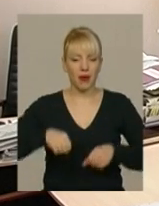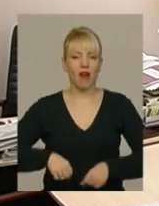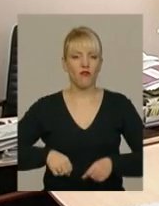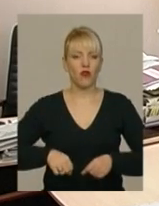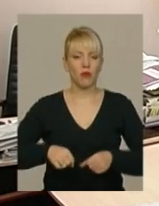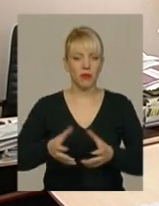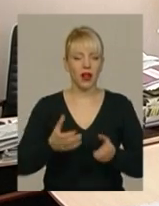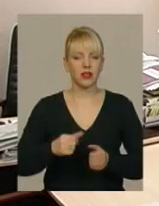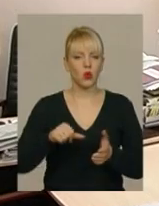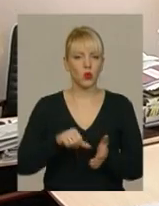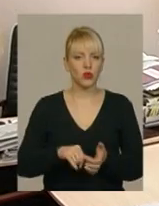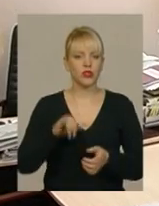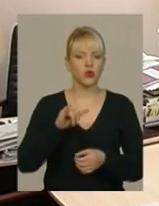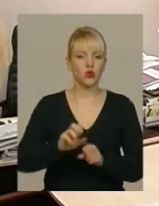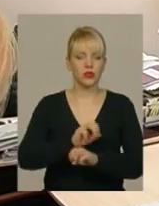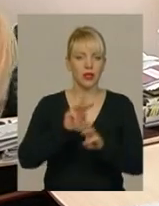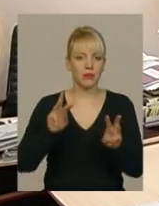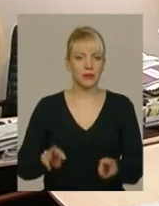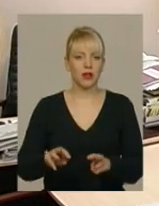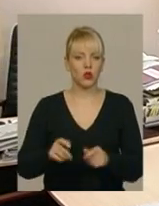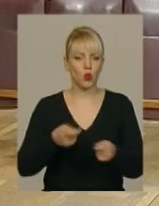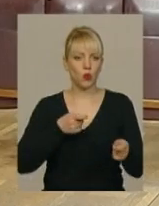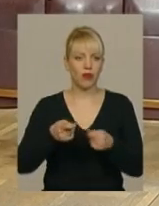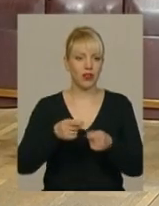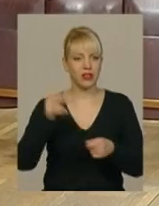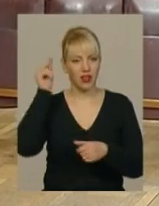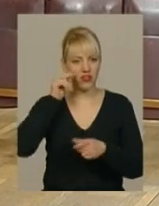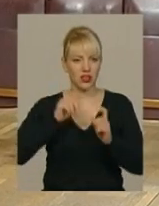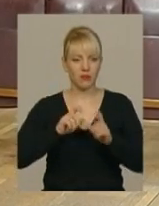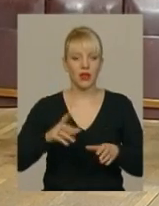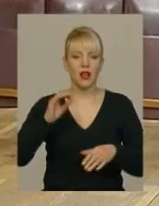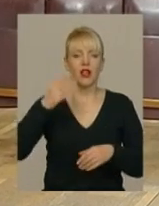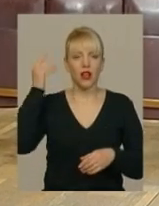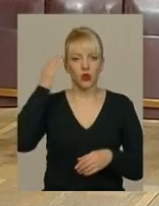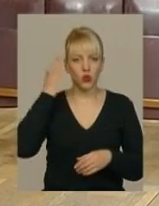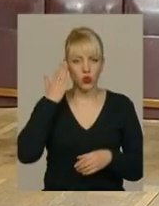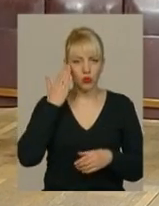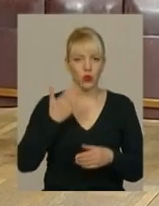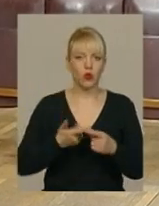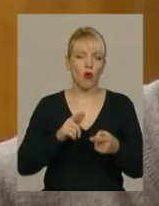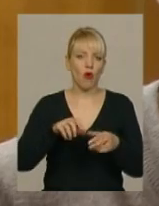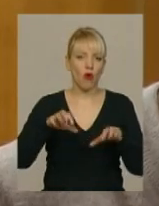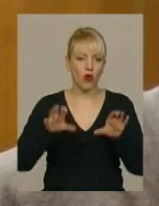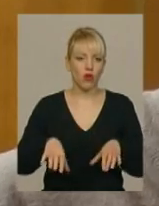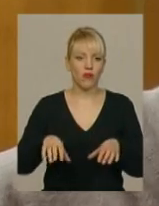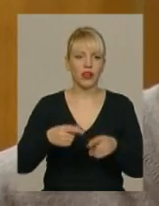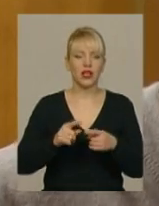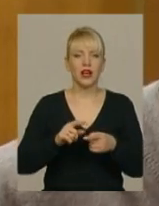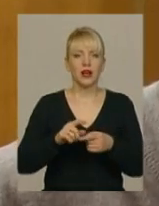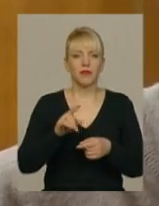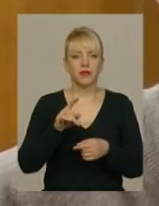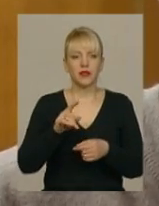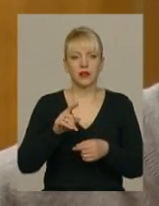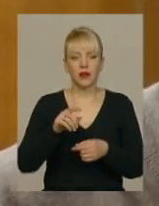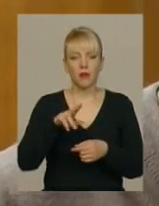забезпеченні управління навчальним заходом. На думку голови громадської ради при департаменті освіти Хмельницької міської ради